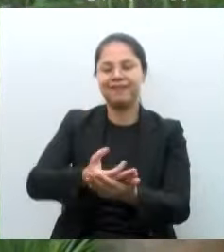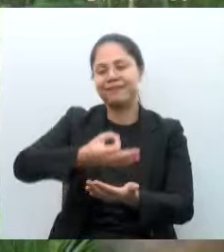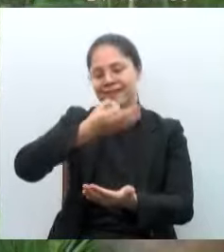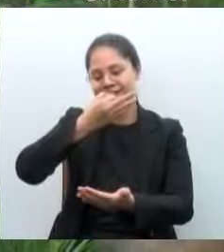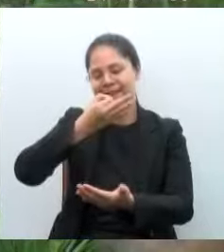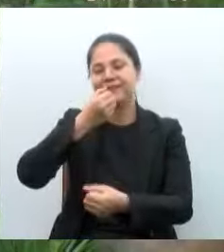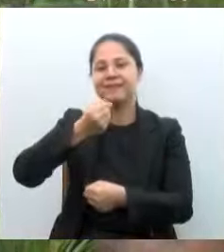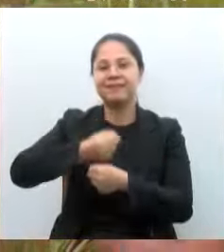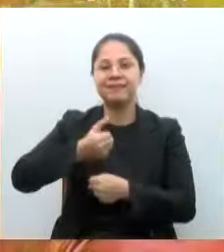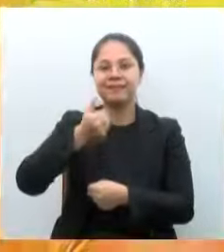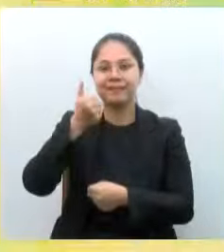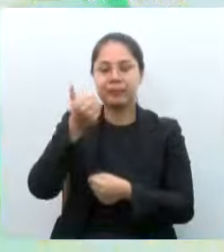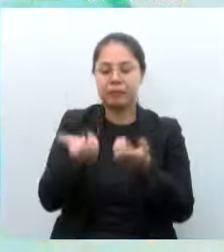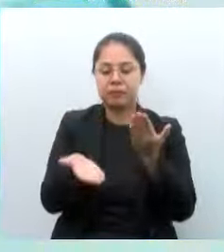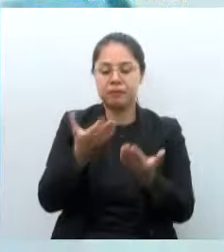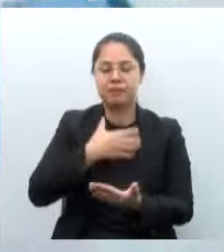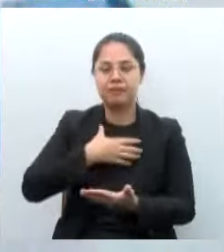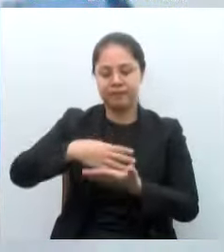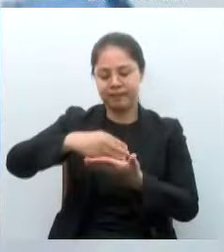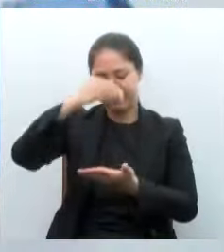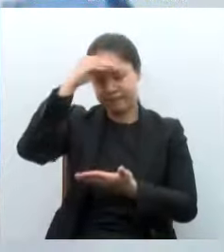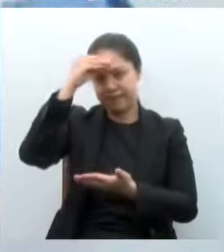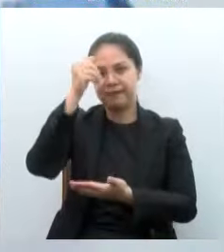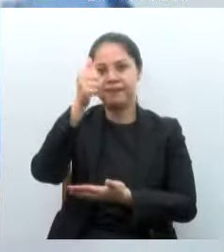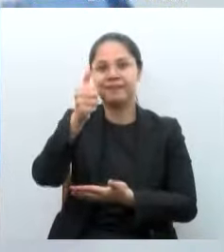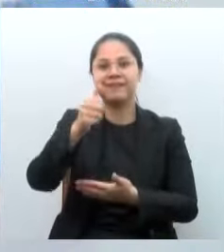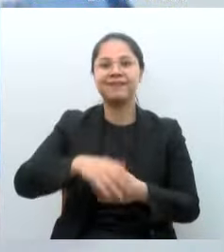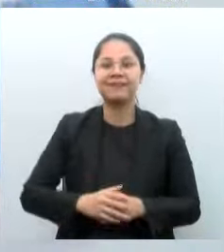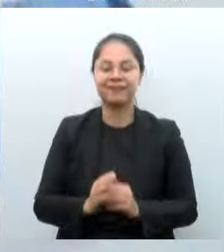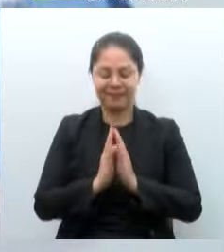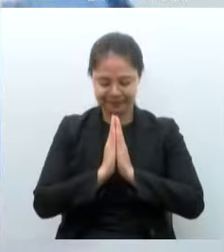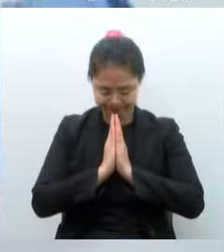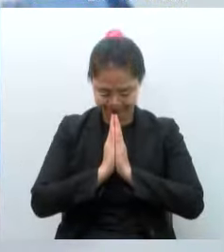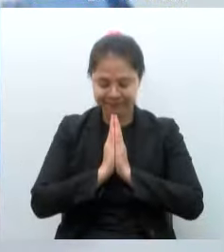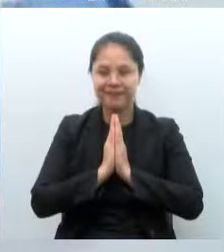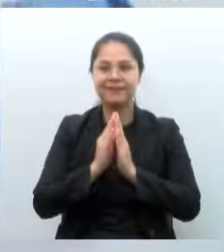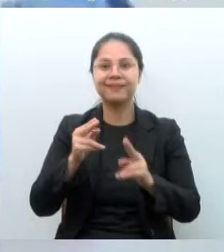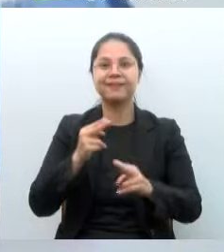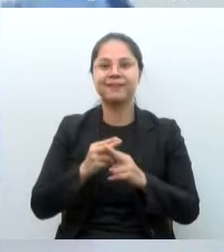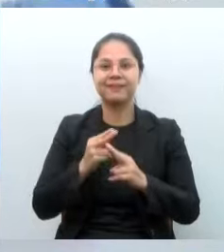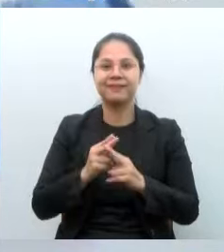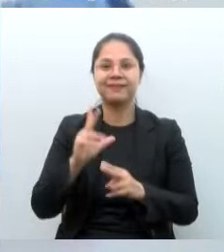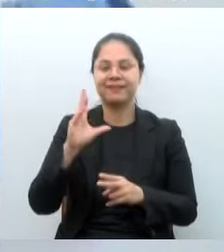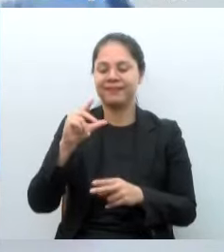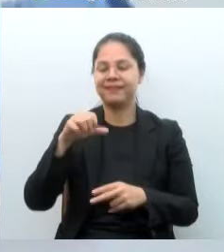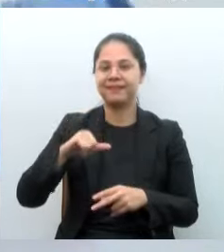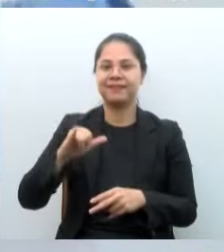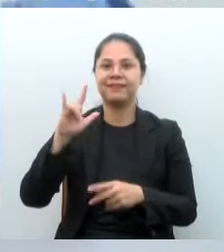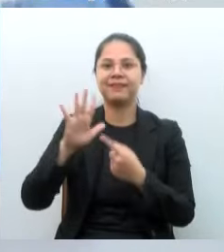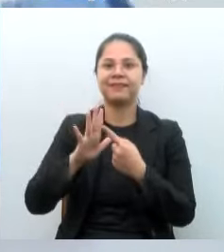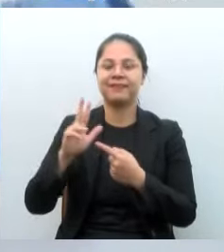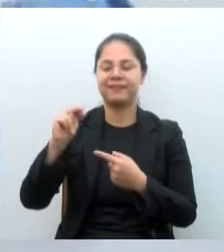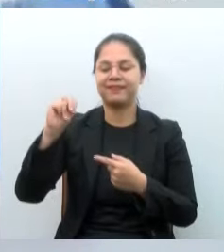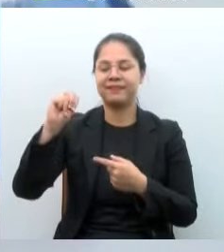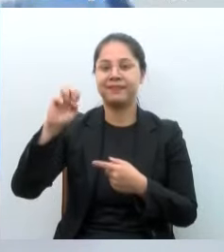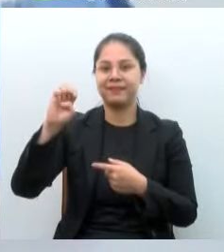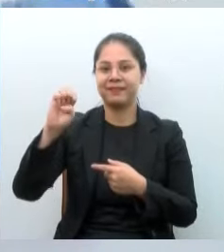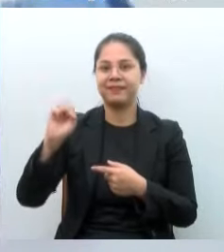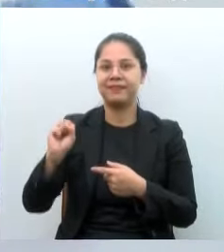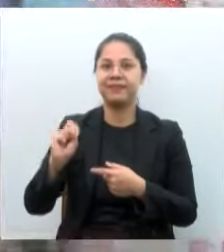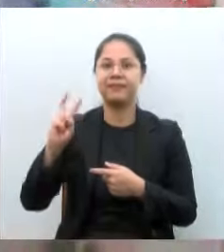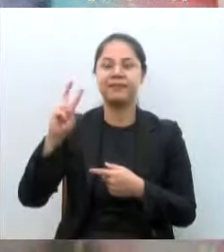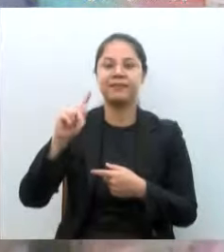พหรือเรียนต่อในอนาคตค่ะ สวัสดีค่ะนางสาวชยานิจจันทาจากโรงเรียนรุ่งเรืองวิทยานะคะ